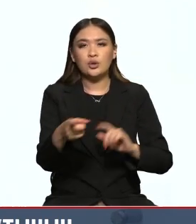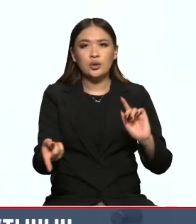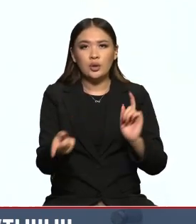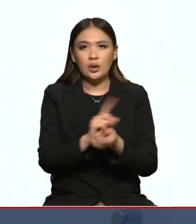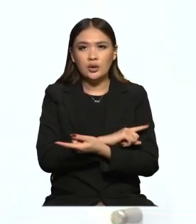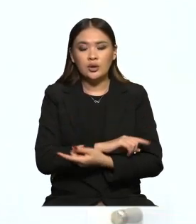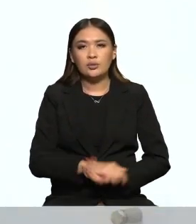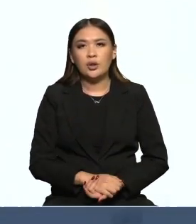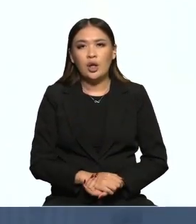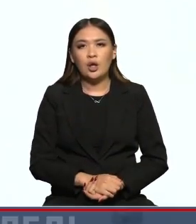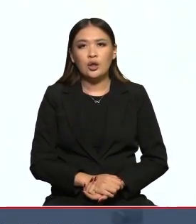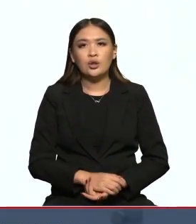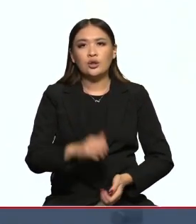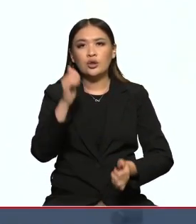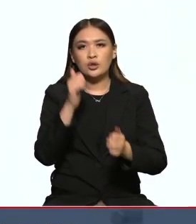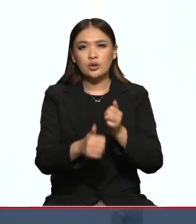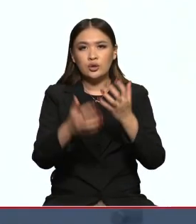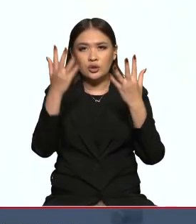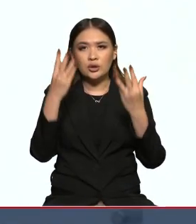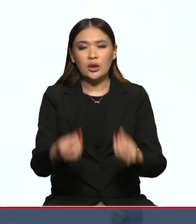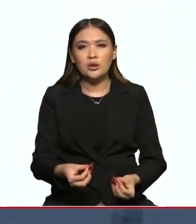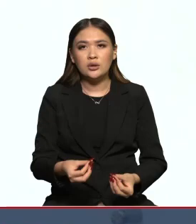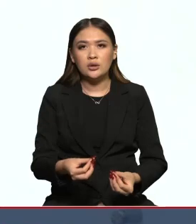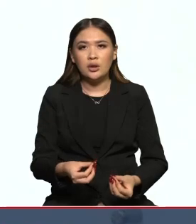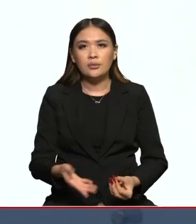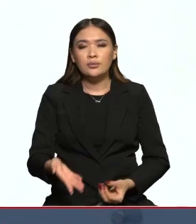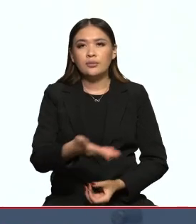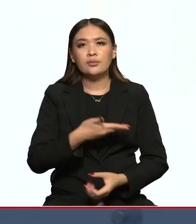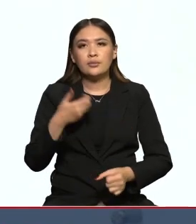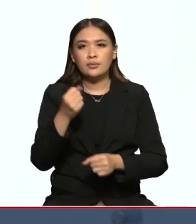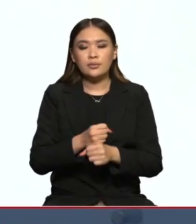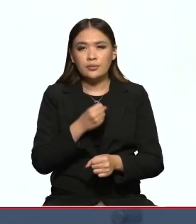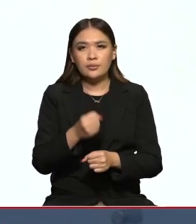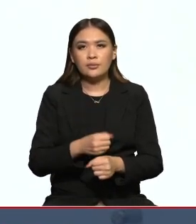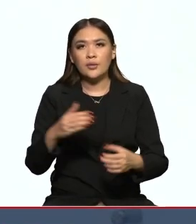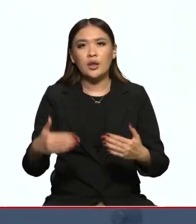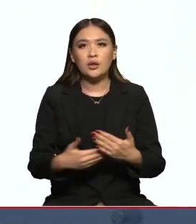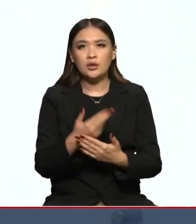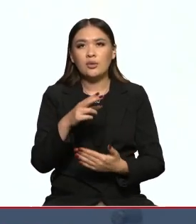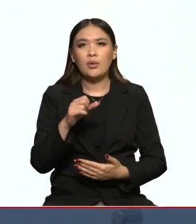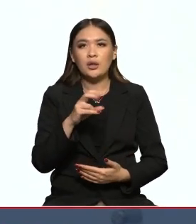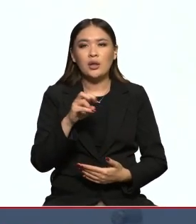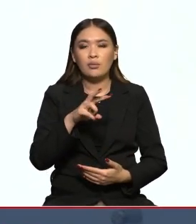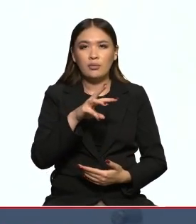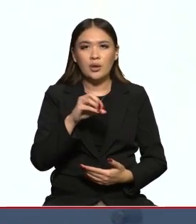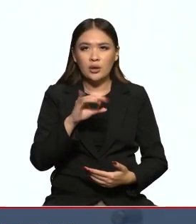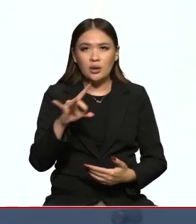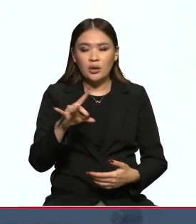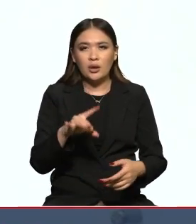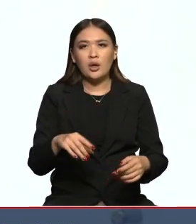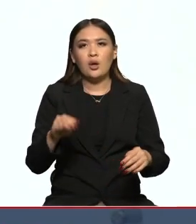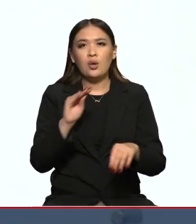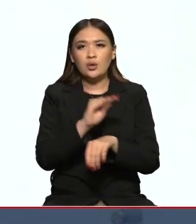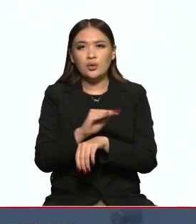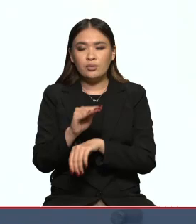жатыр. Күн сайын біздің отандық өндірушілердің арасында да жаңа полимерлер, жаңа қоспалар әзірленіп жатыр.